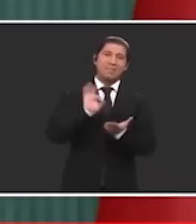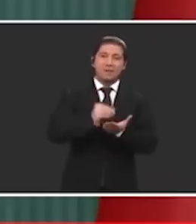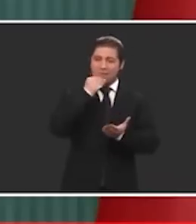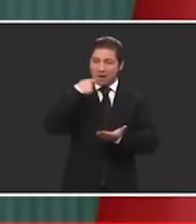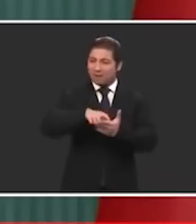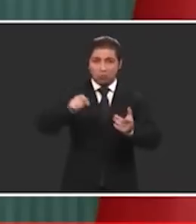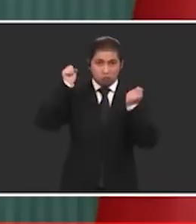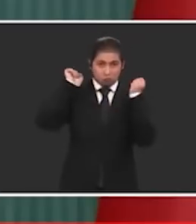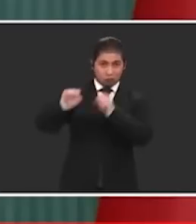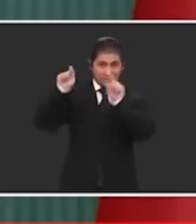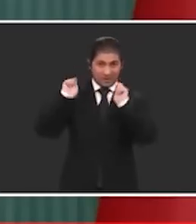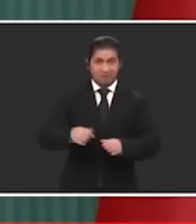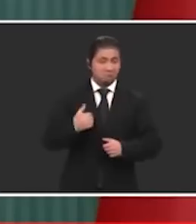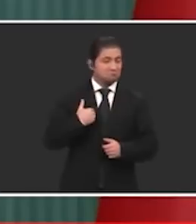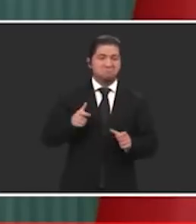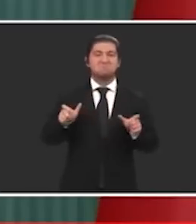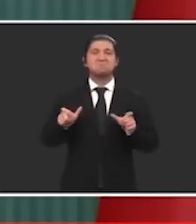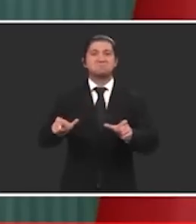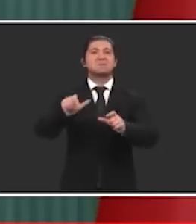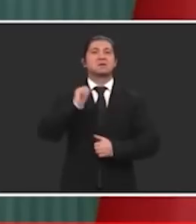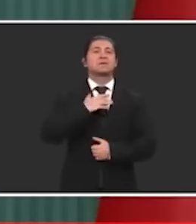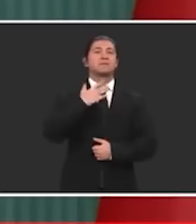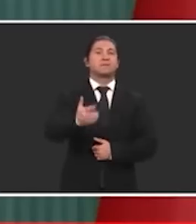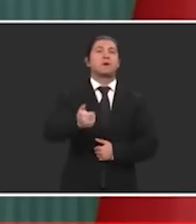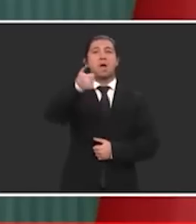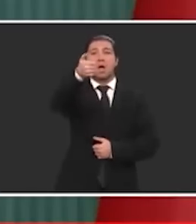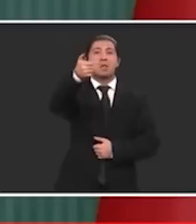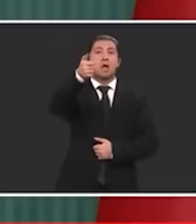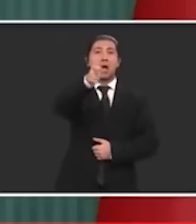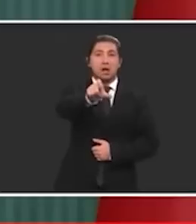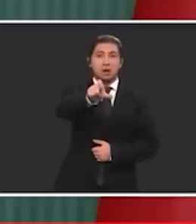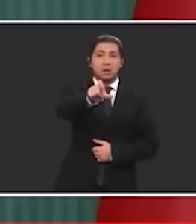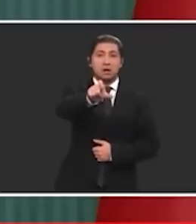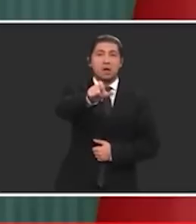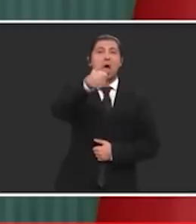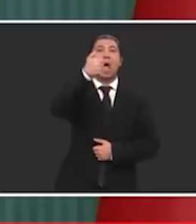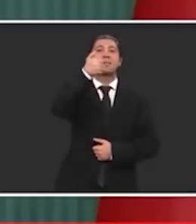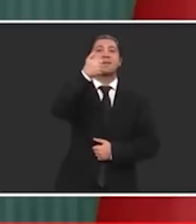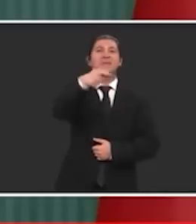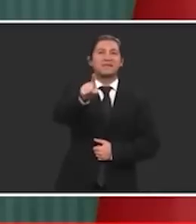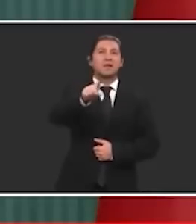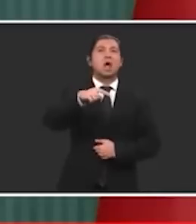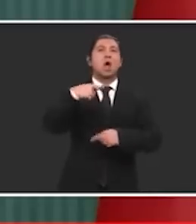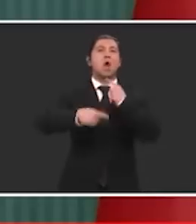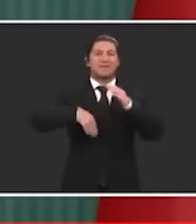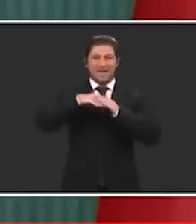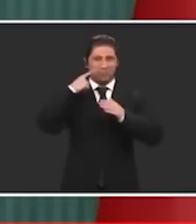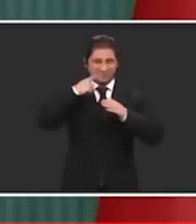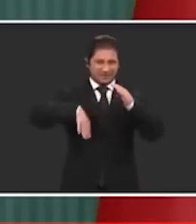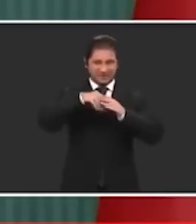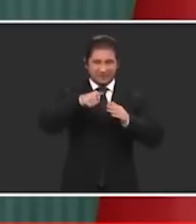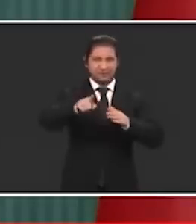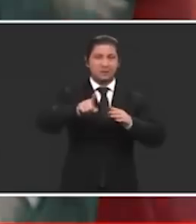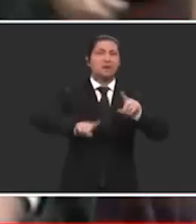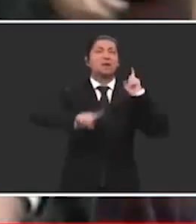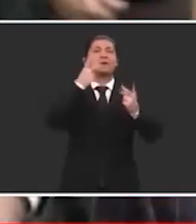fırsatçılara göz açtırmıyoruz. 6 ay 6000 kilometre sınırından